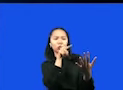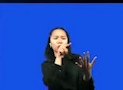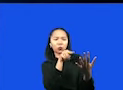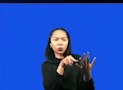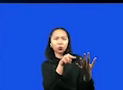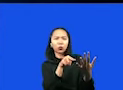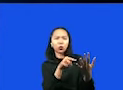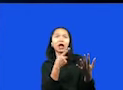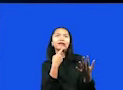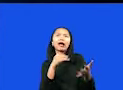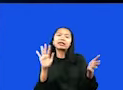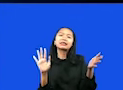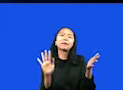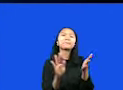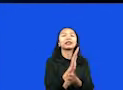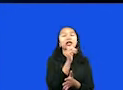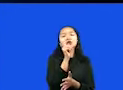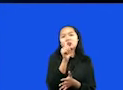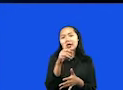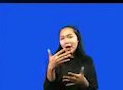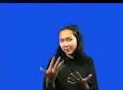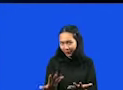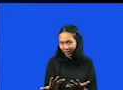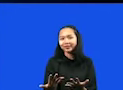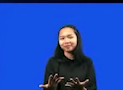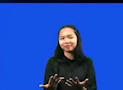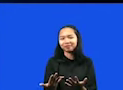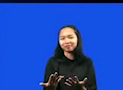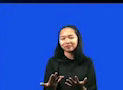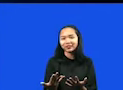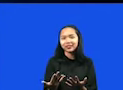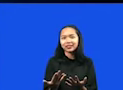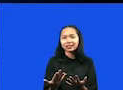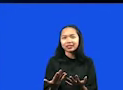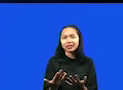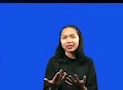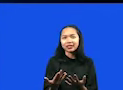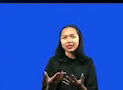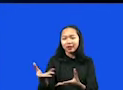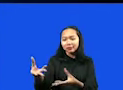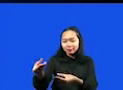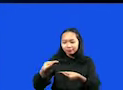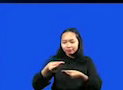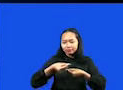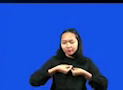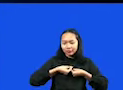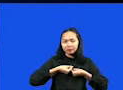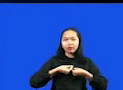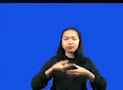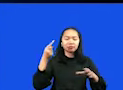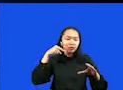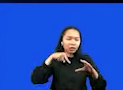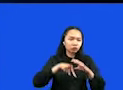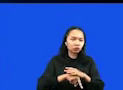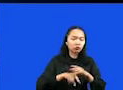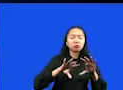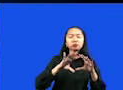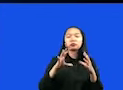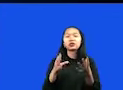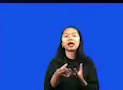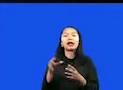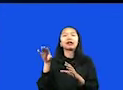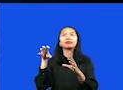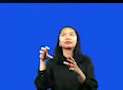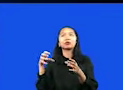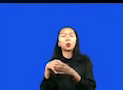gimana kita itu memasuk uki ee dunia-dunia mereka Kay gitu apalagi ini kan generasi yang tahun depannya